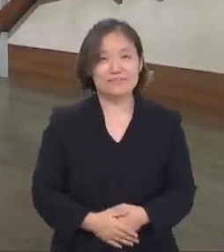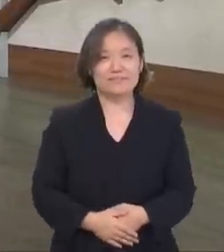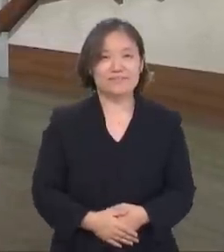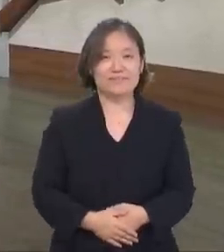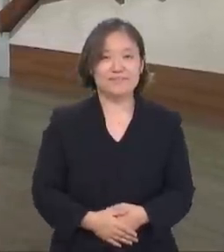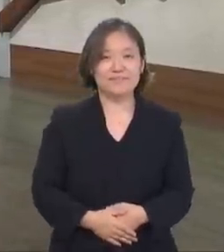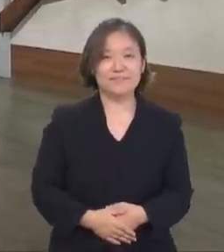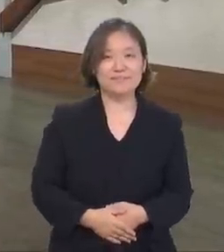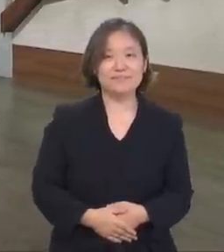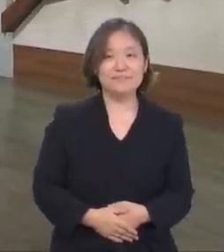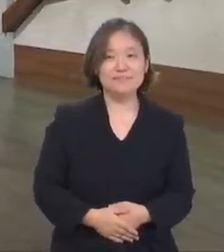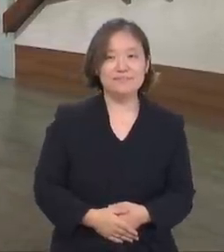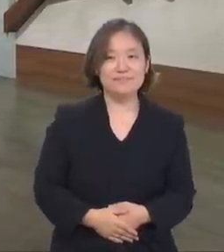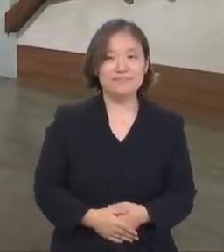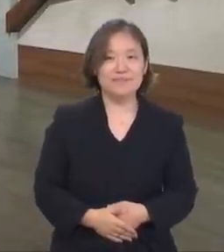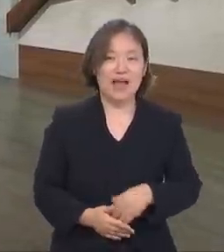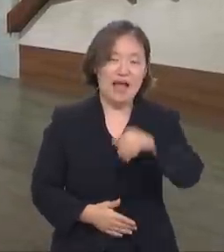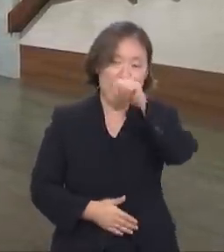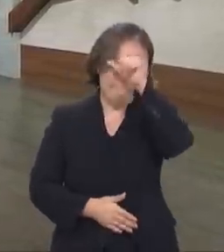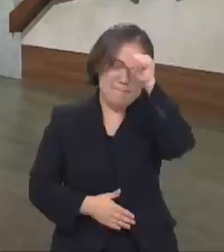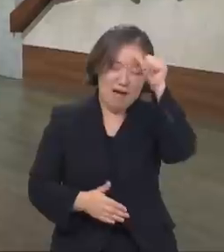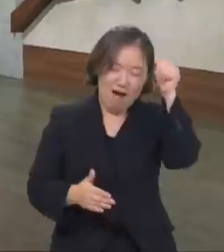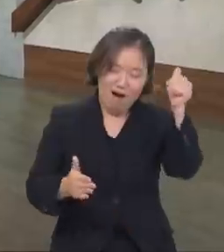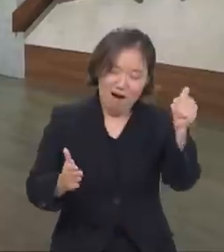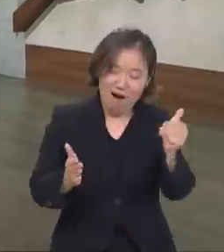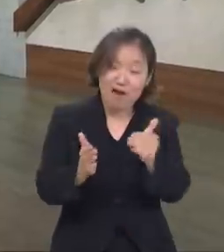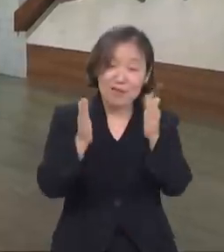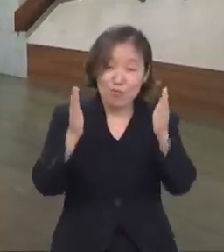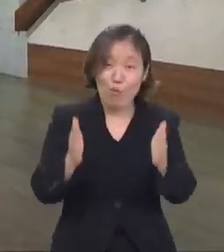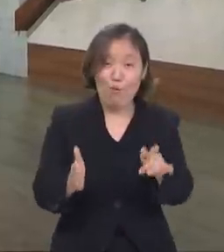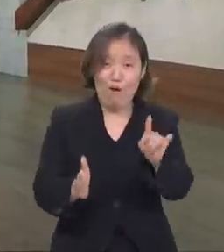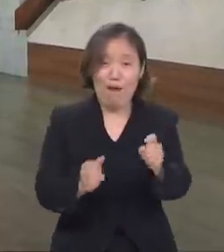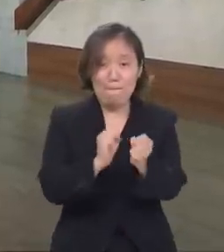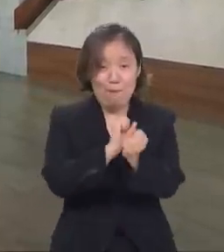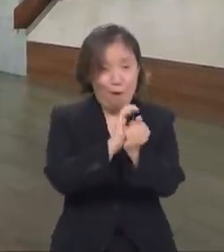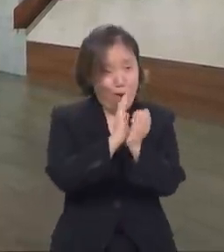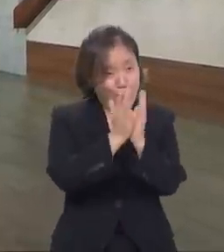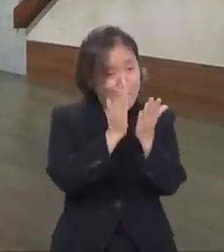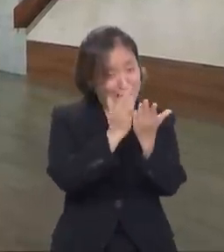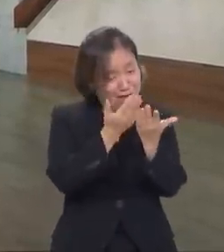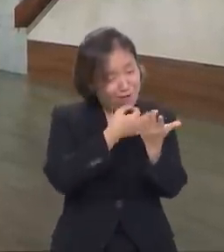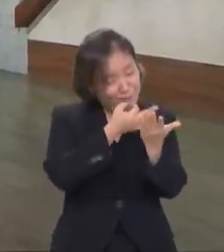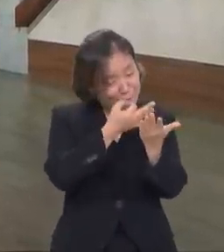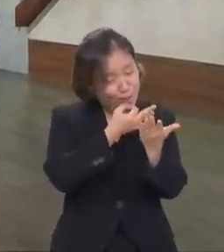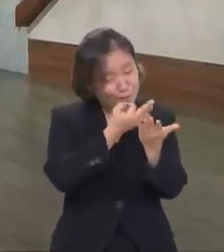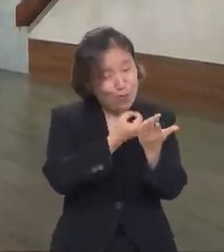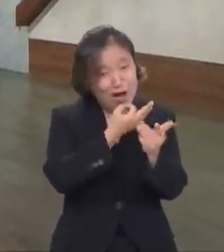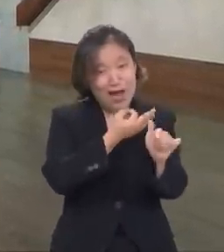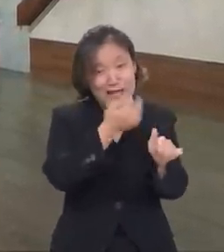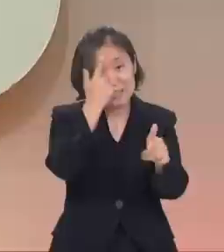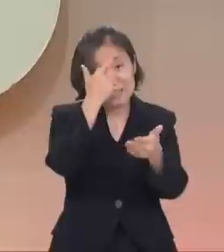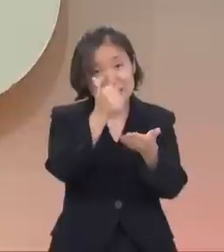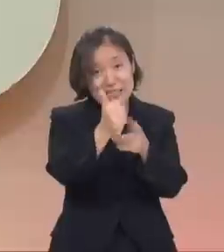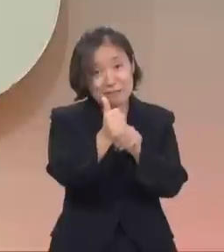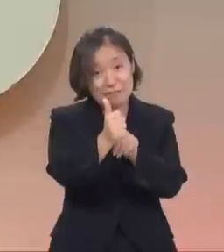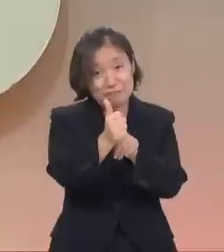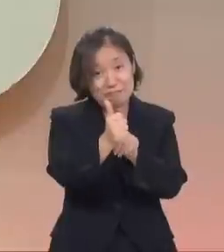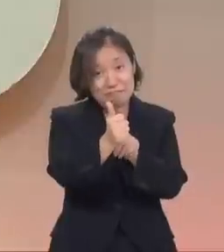평생 기도를 많이 하셨던 평생 법화경 독송을 하셨던 스님께서